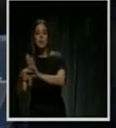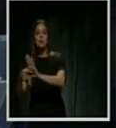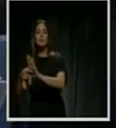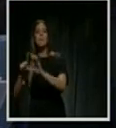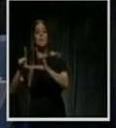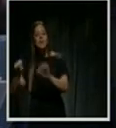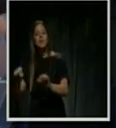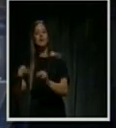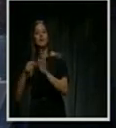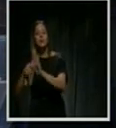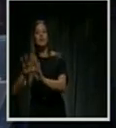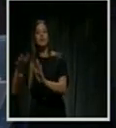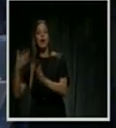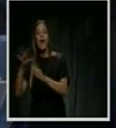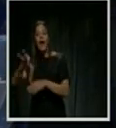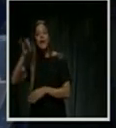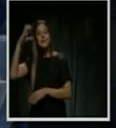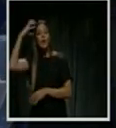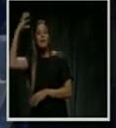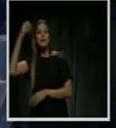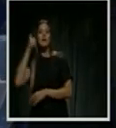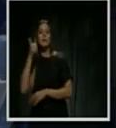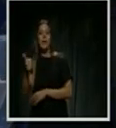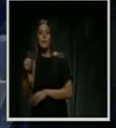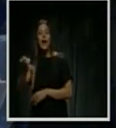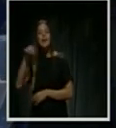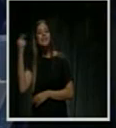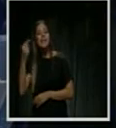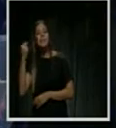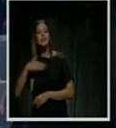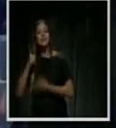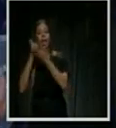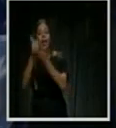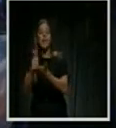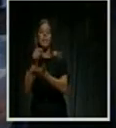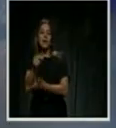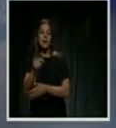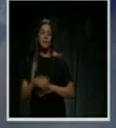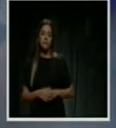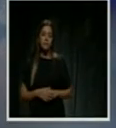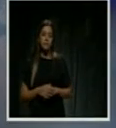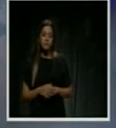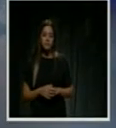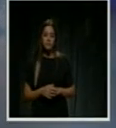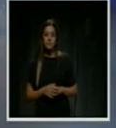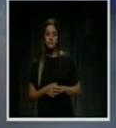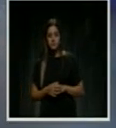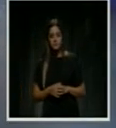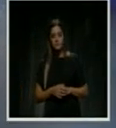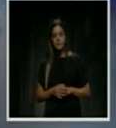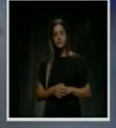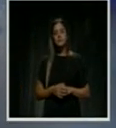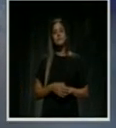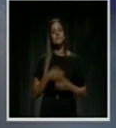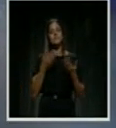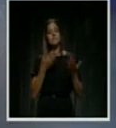tagħżel governanza tajba u tagħżel il dawk li qegħdin hemm għalik u mhux għalih. Grazzi. Prim Ministru, minnaħa l-oħra, il-partit kif